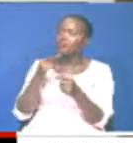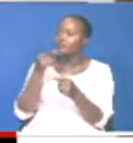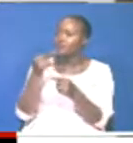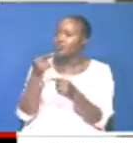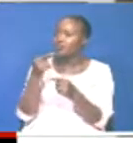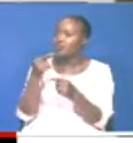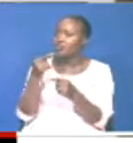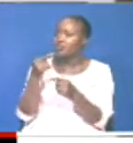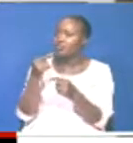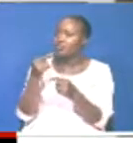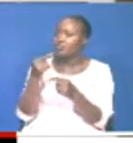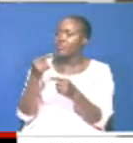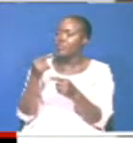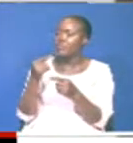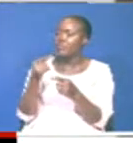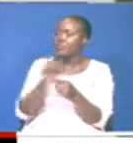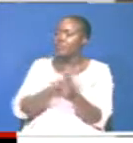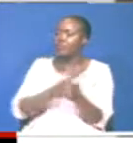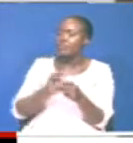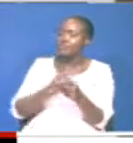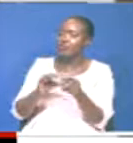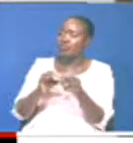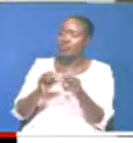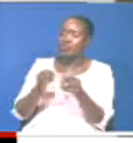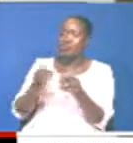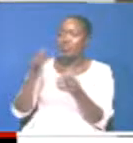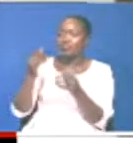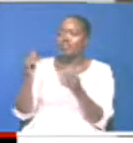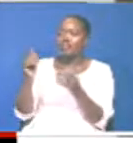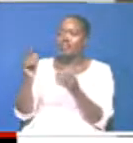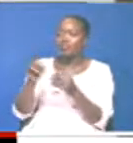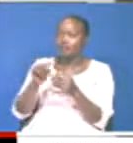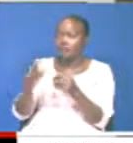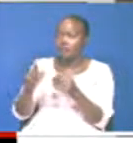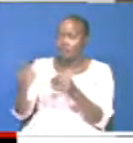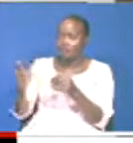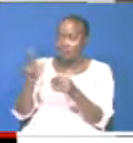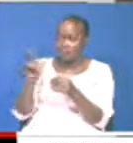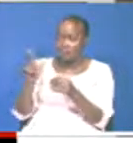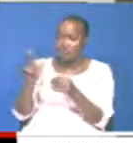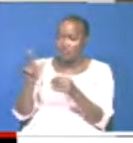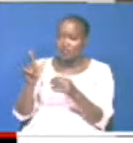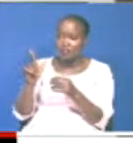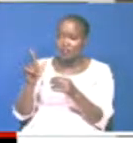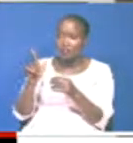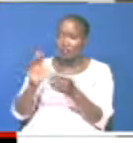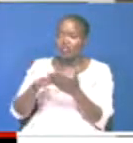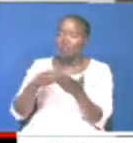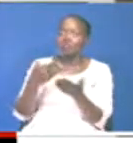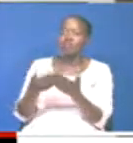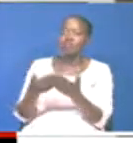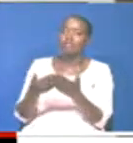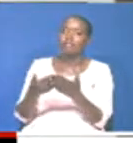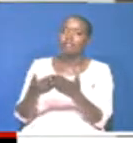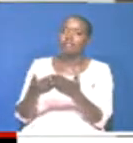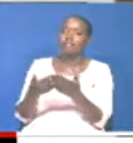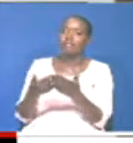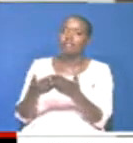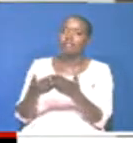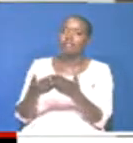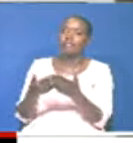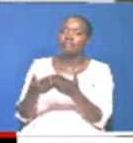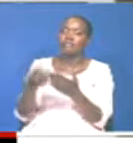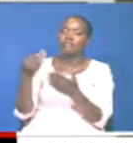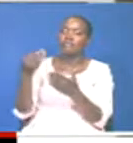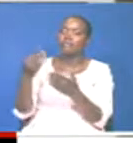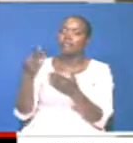hiyo ilifafanua vibaya sheria. Rufaa ya mwaniaji urais wa chama cha Third Way